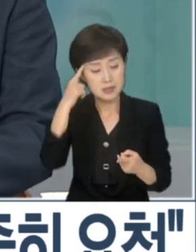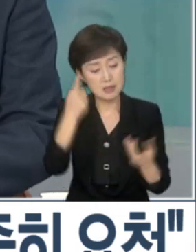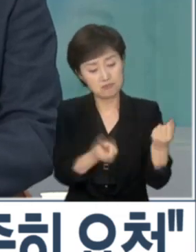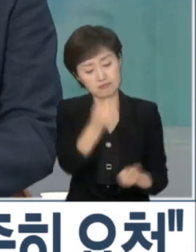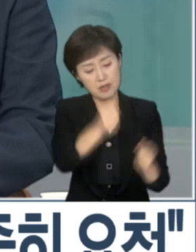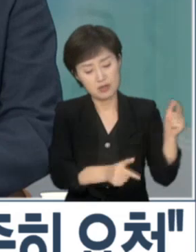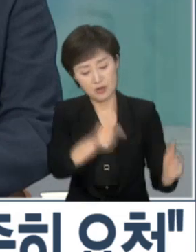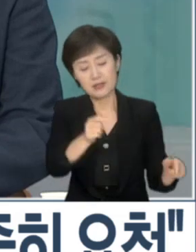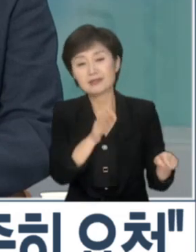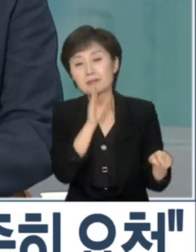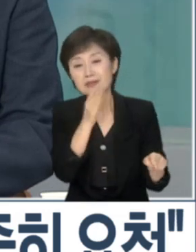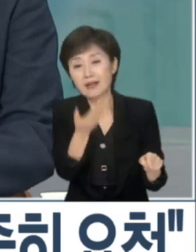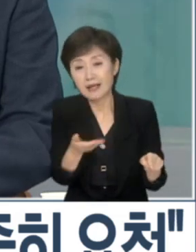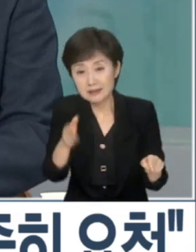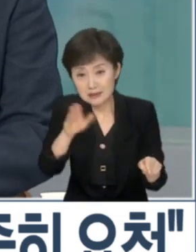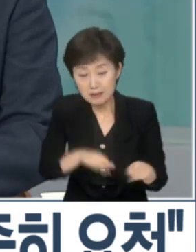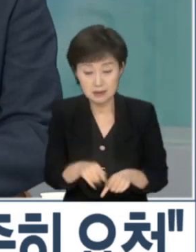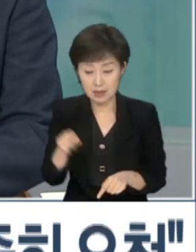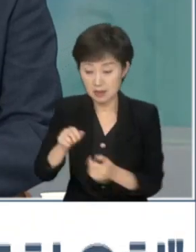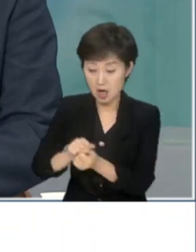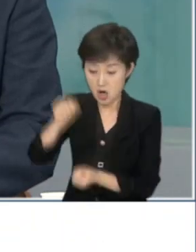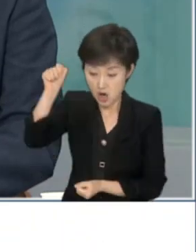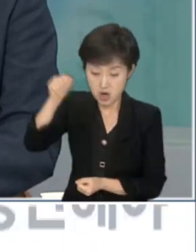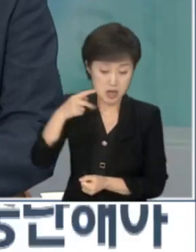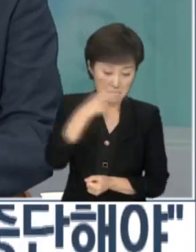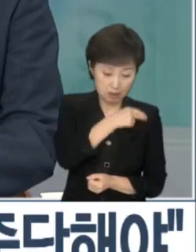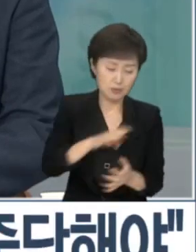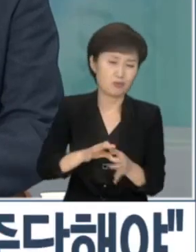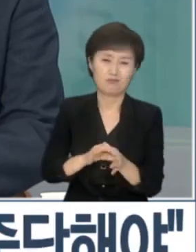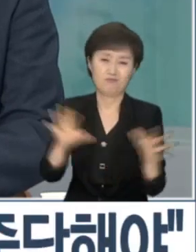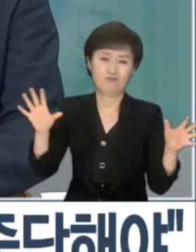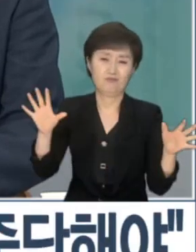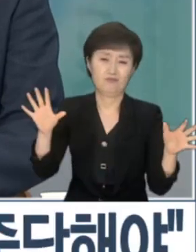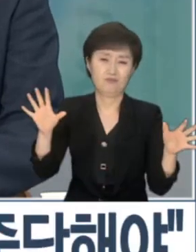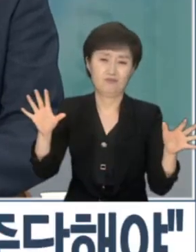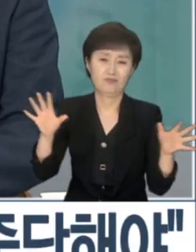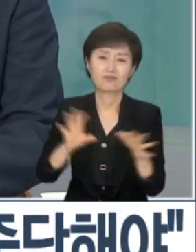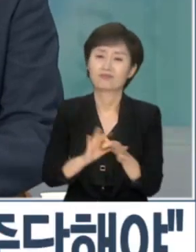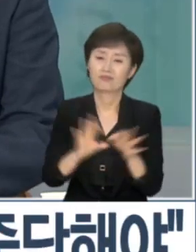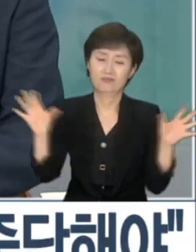있습니다만 단식과 아무 상관없어요 그래서 그것과